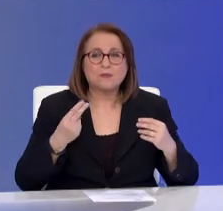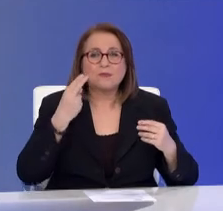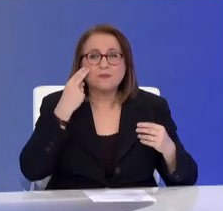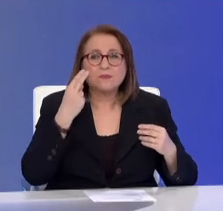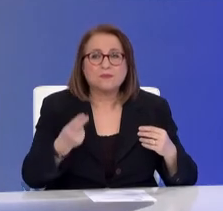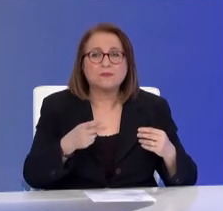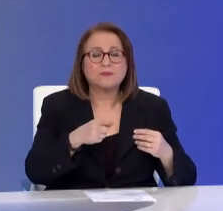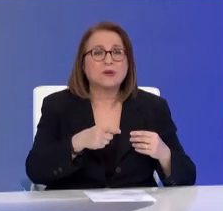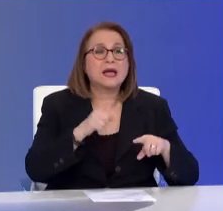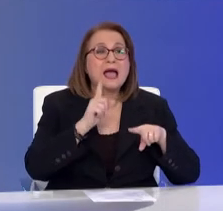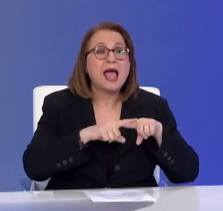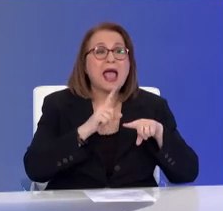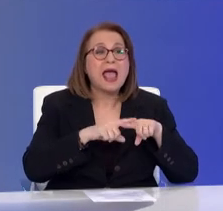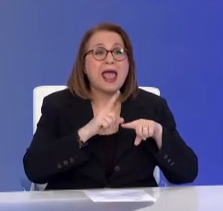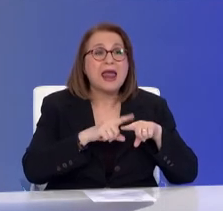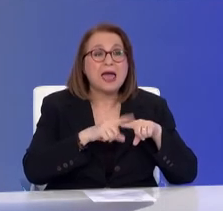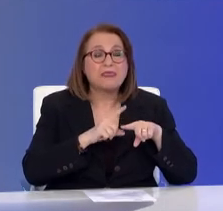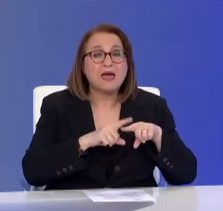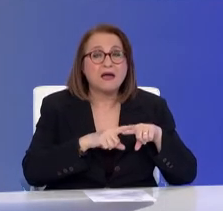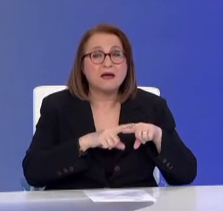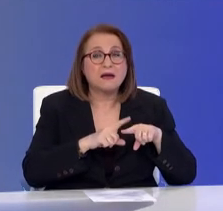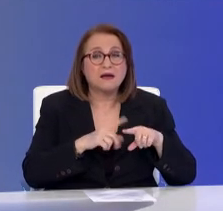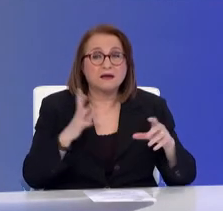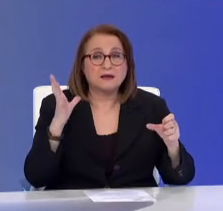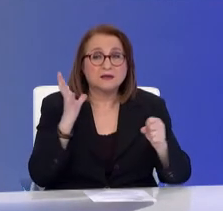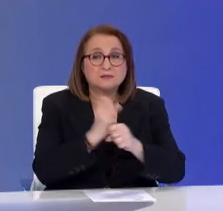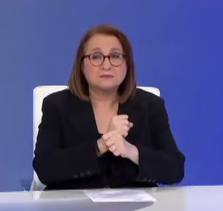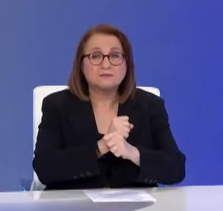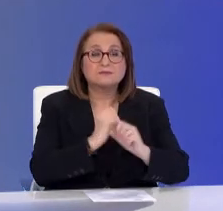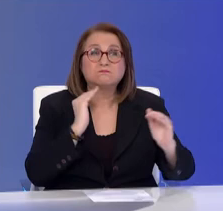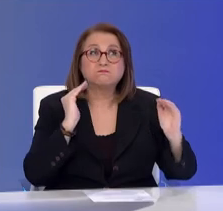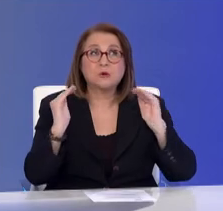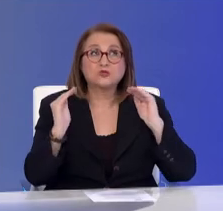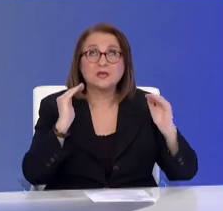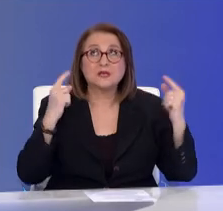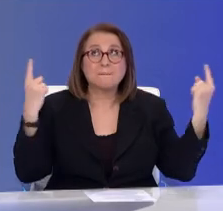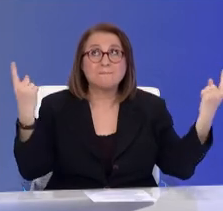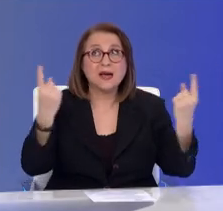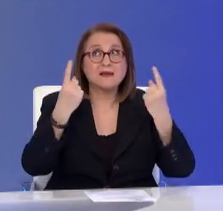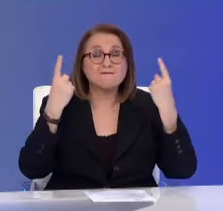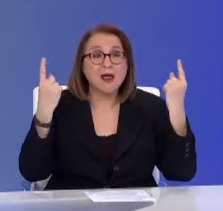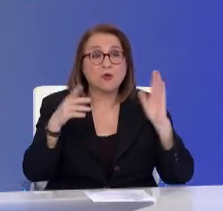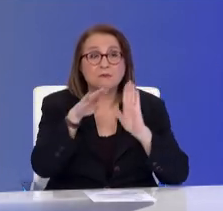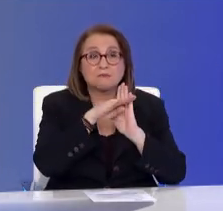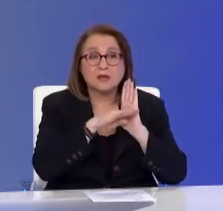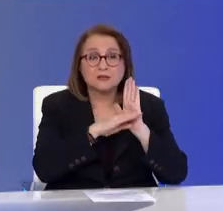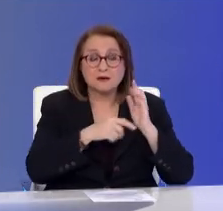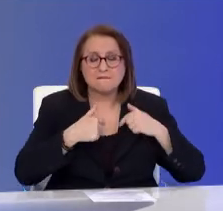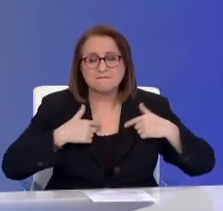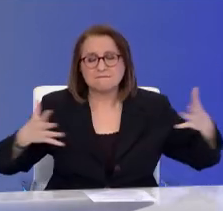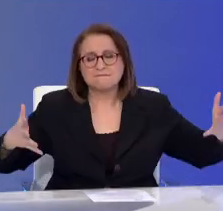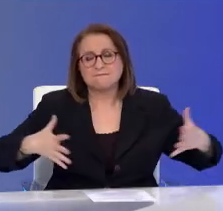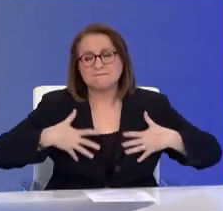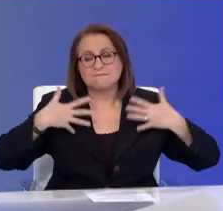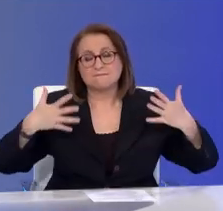η Ελλάδα για την προστασία του περιβάλλοντος. Χαίρομαι ιδιαίτερα